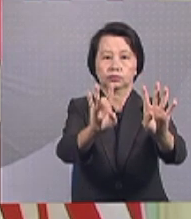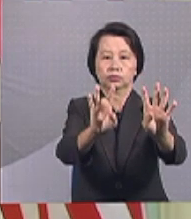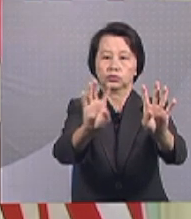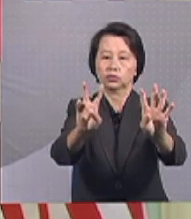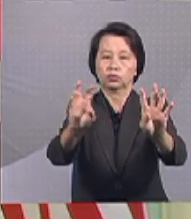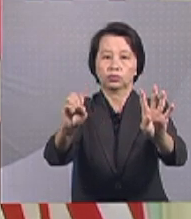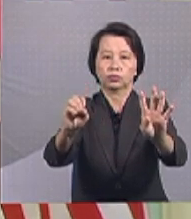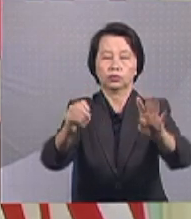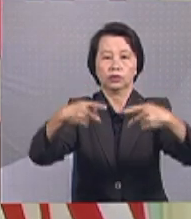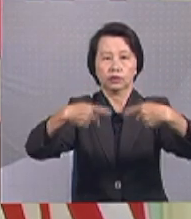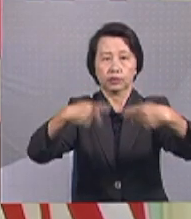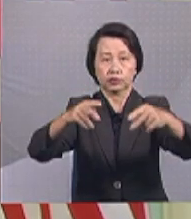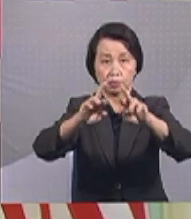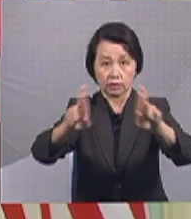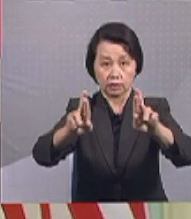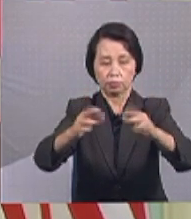4,870 pasaraya,